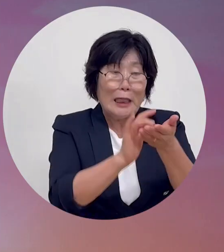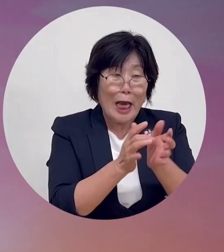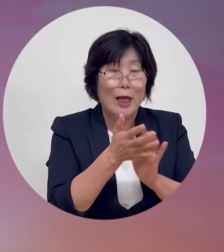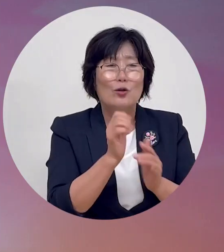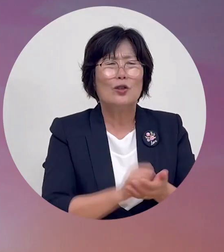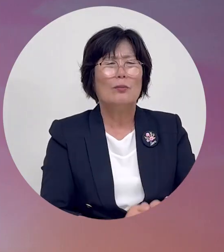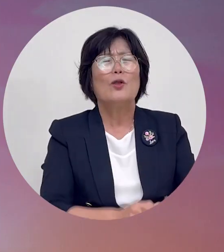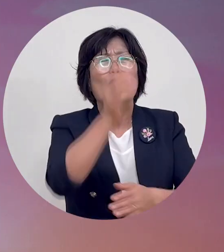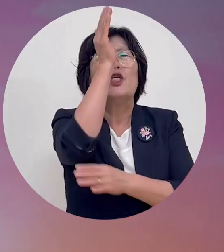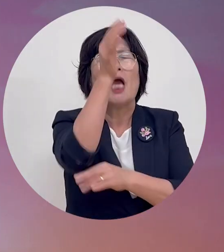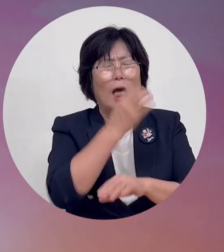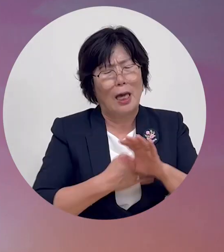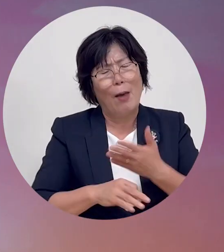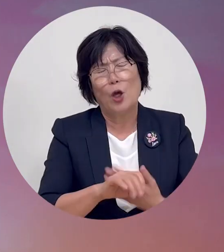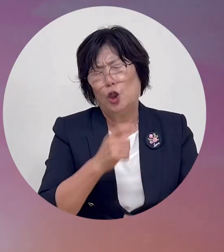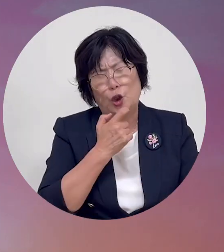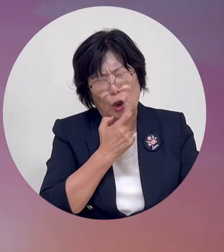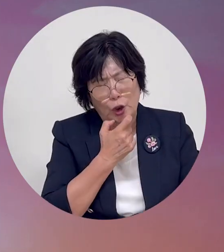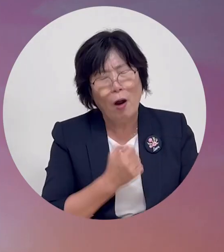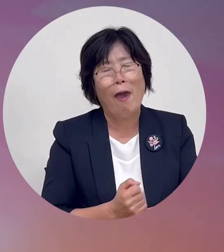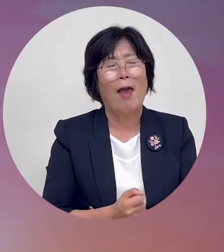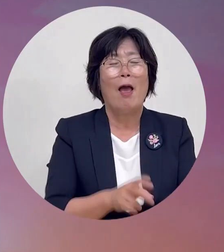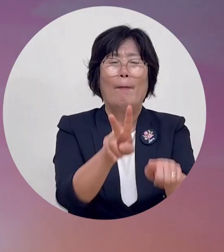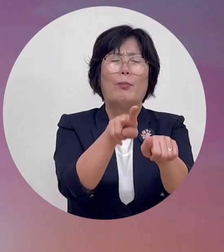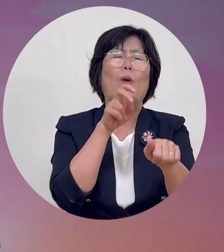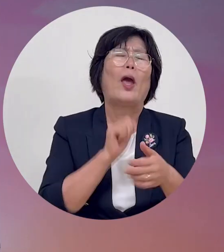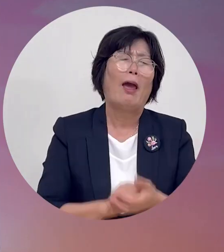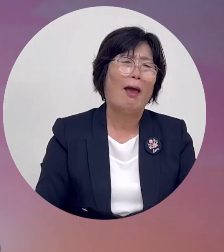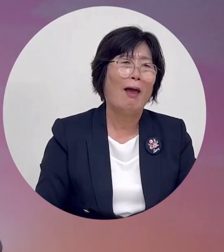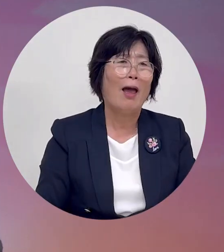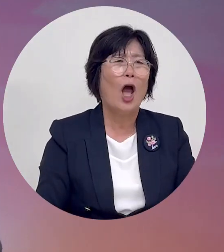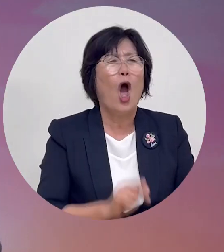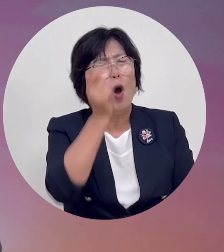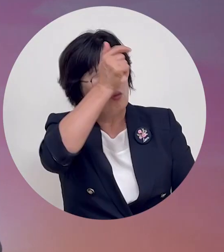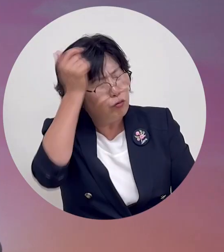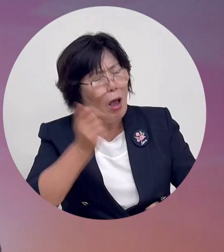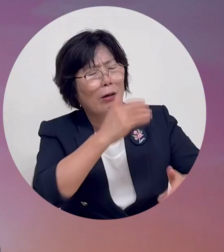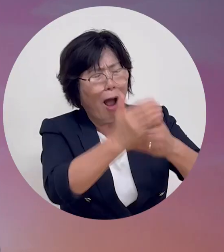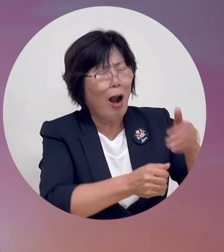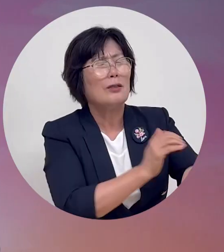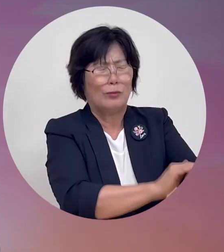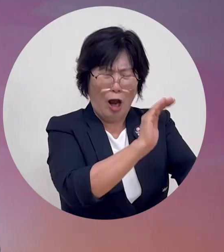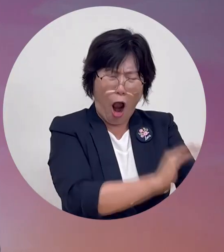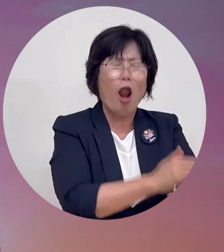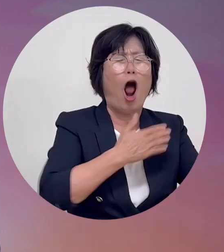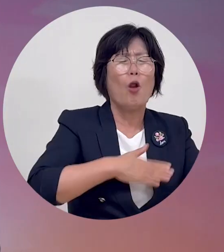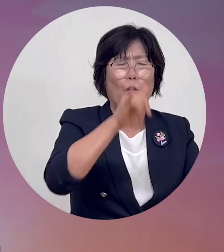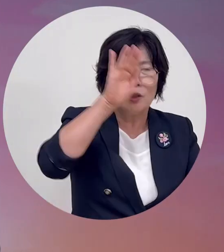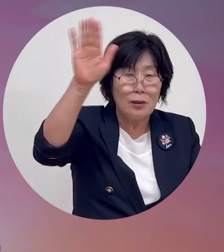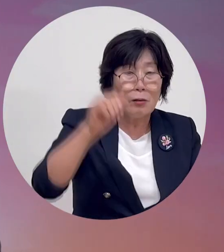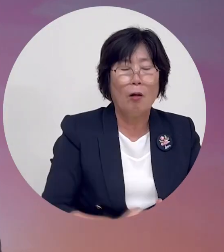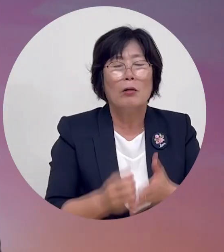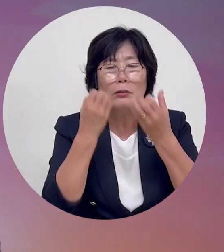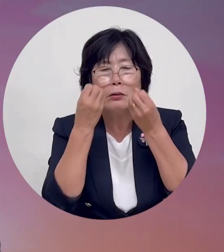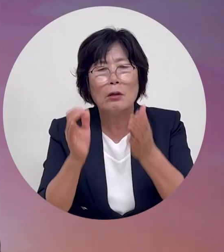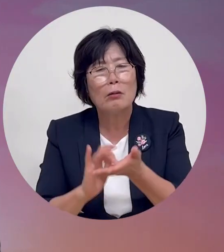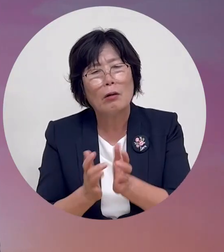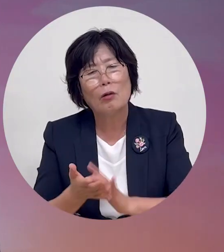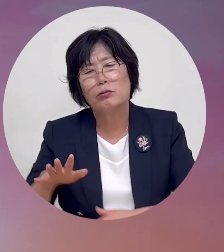싫어한 줄 아세요? 자기가 구약의 하나님 잘 알고 있다라고 생각하고 있거든요.